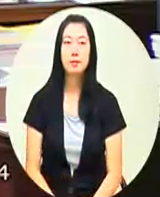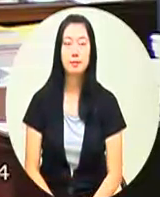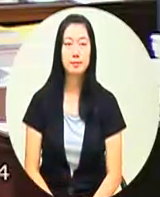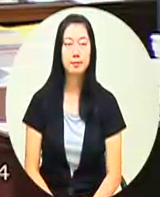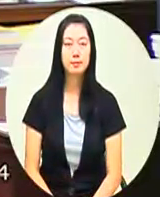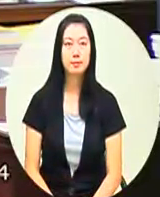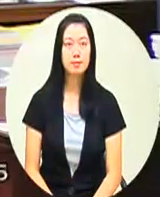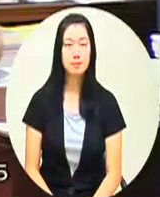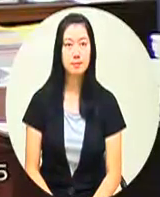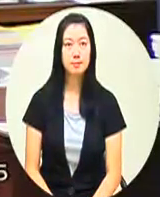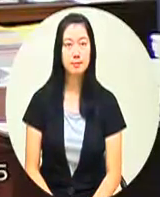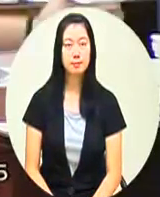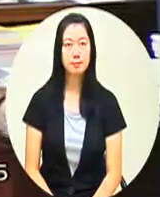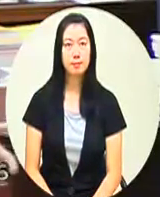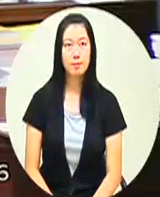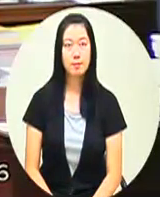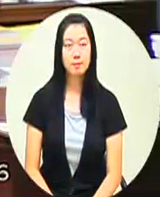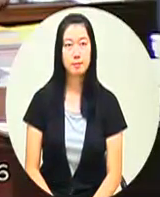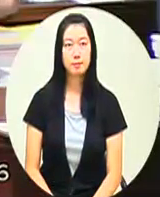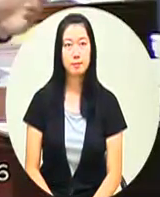那像这一些，